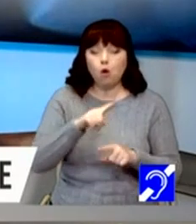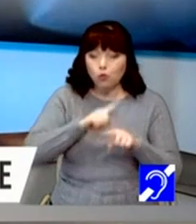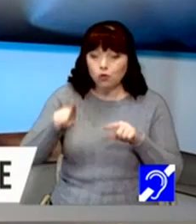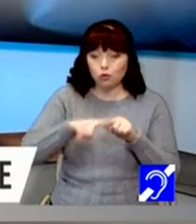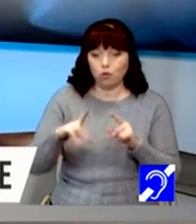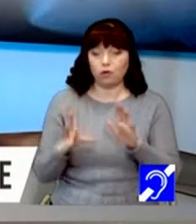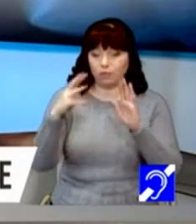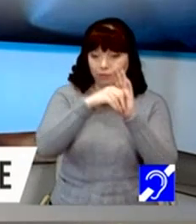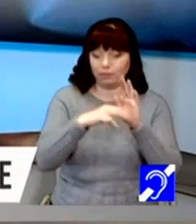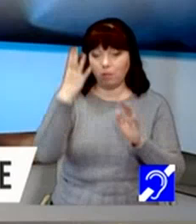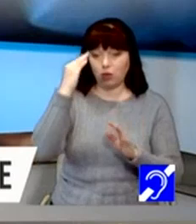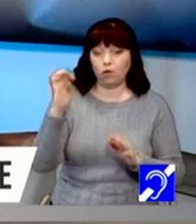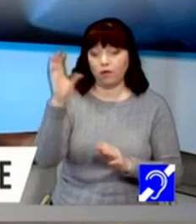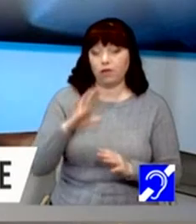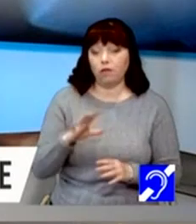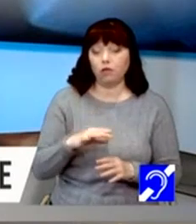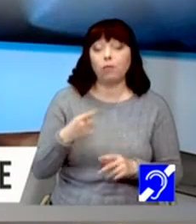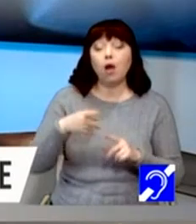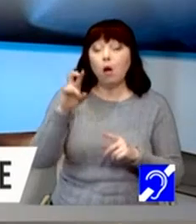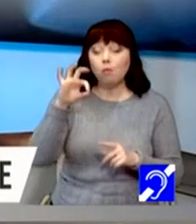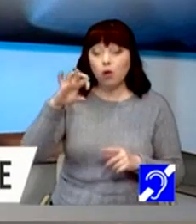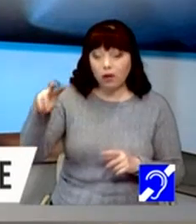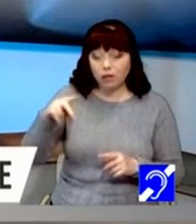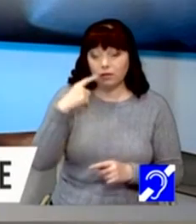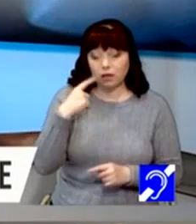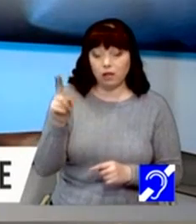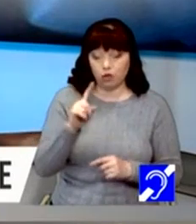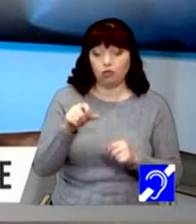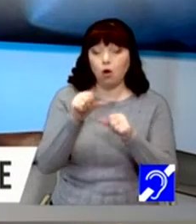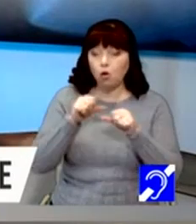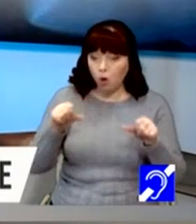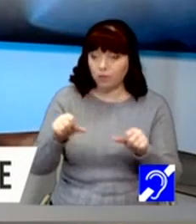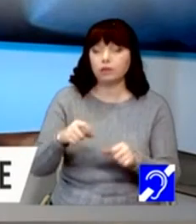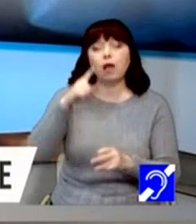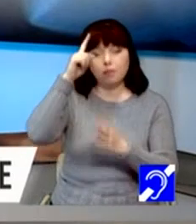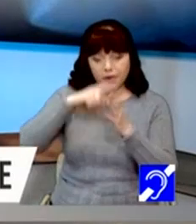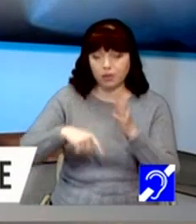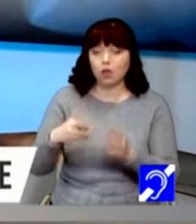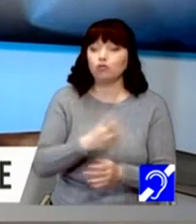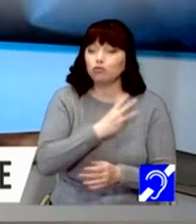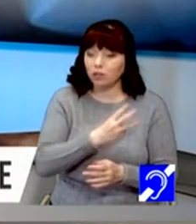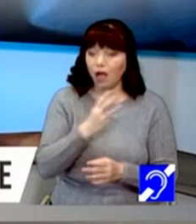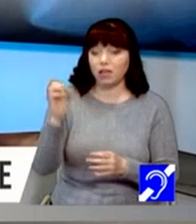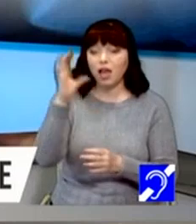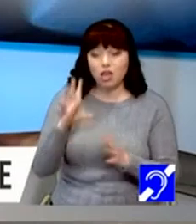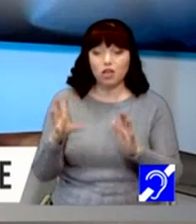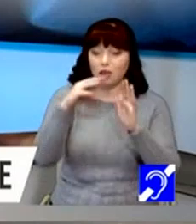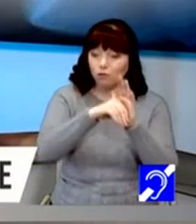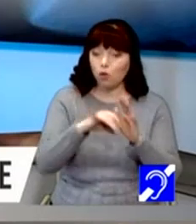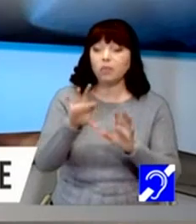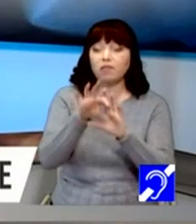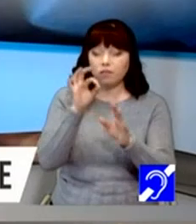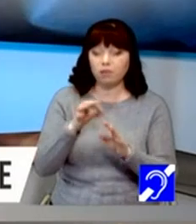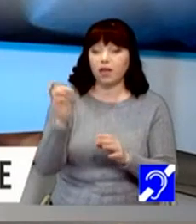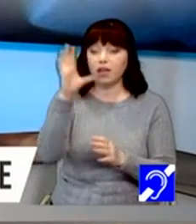duci Moldova în Uniunea Europeană a fost potrivit lui borilă Comisia Europeană recunoaște aspirație Europeană și alegerea căii europene